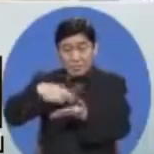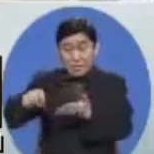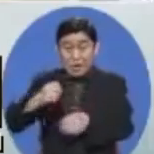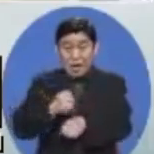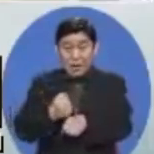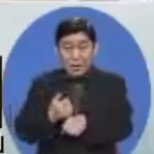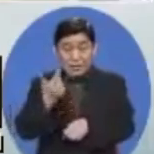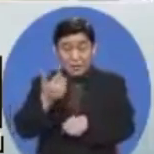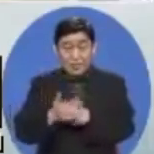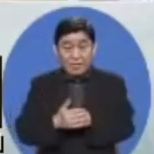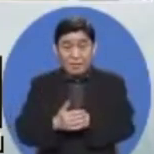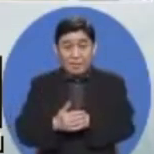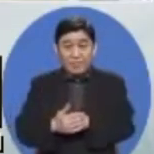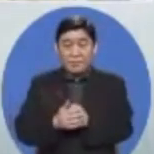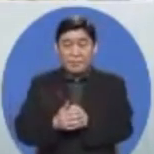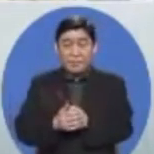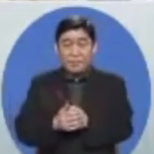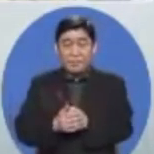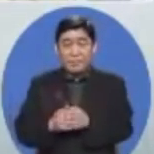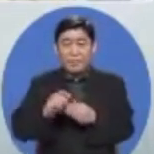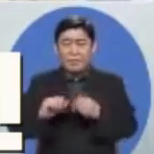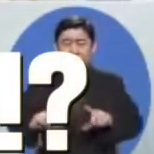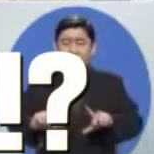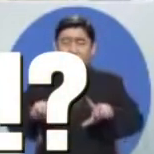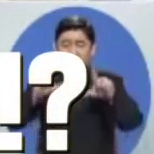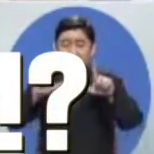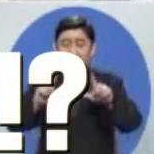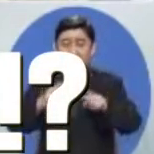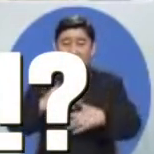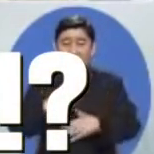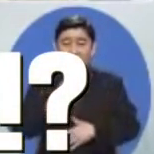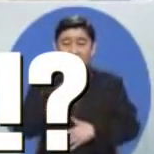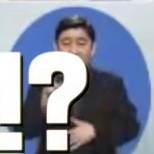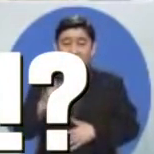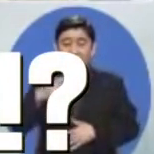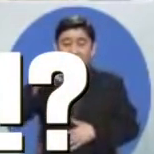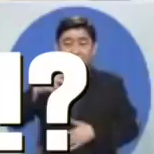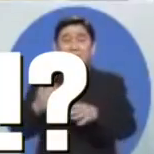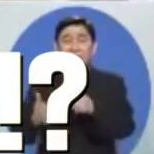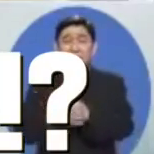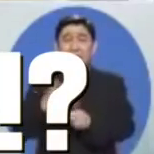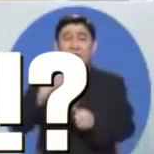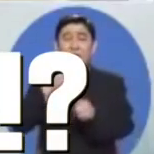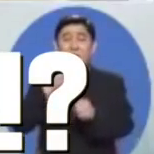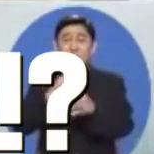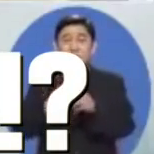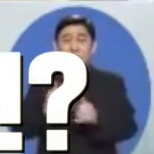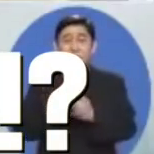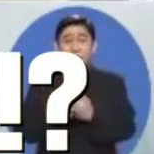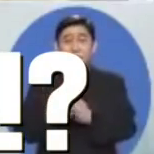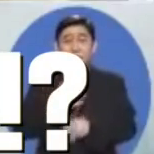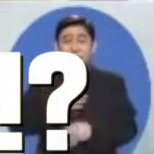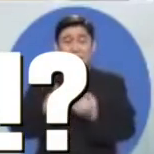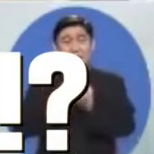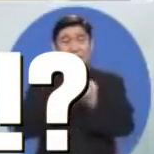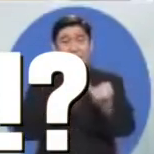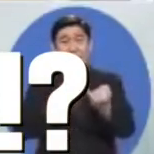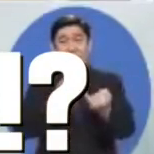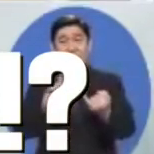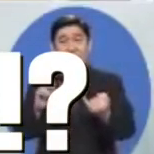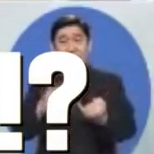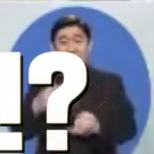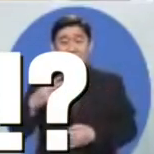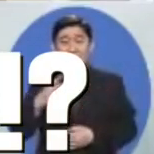않으시지만. 답글 답니다. 추석 당일날 안동에 어디 있는지 물어볼 정도. 후보님. 제 아내면 저한테 안동 고향이